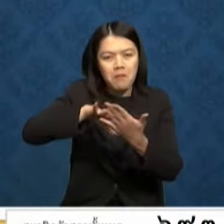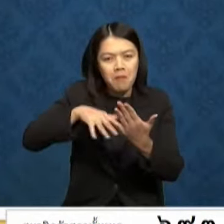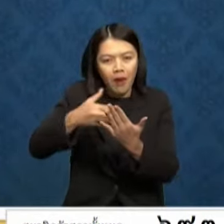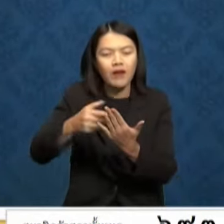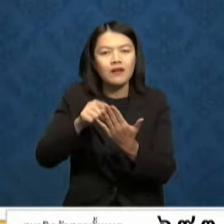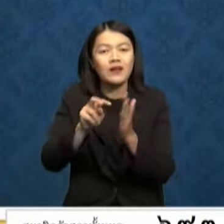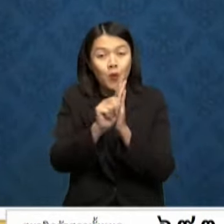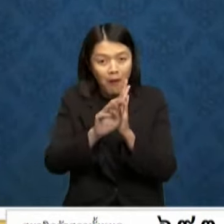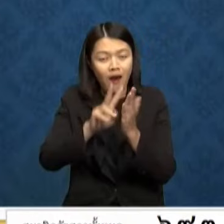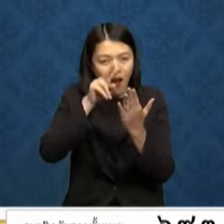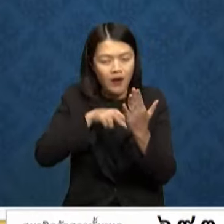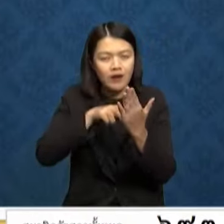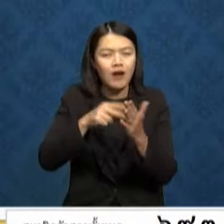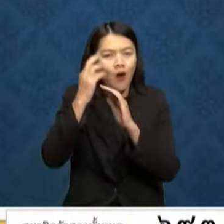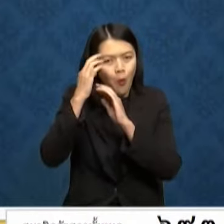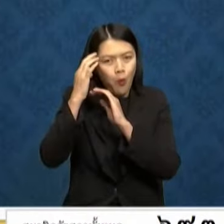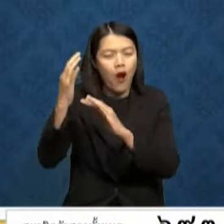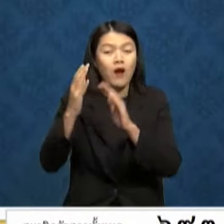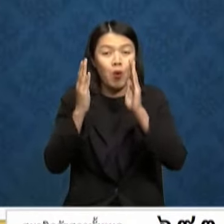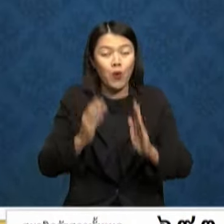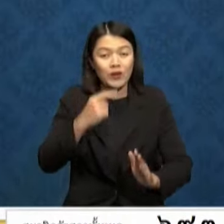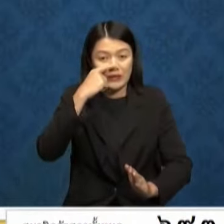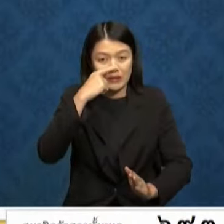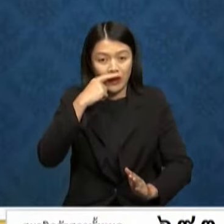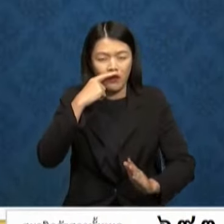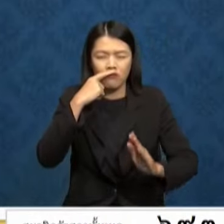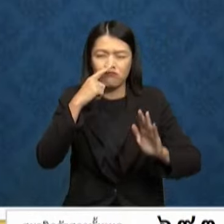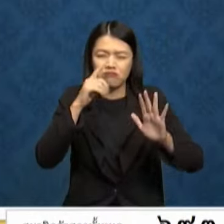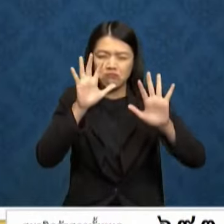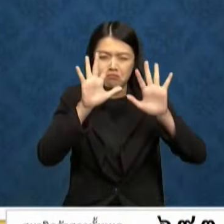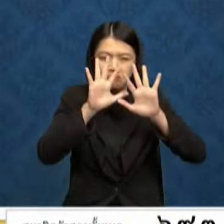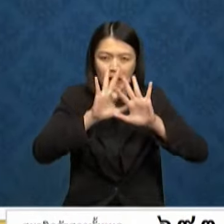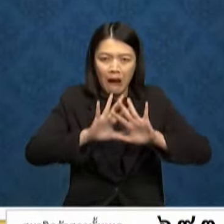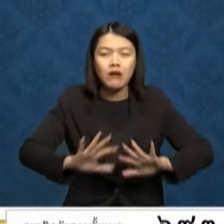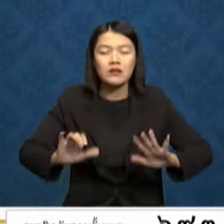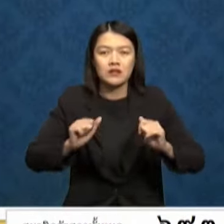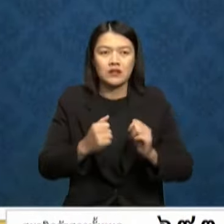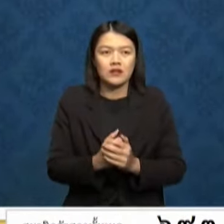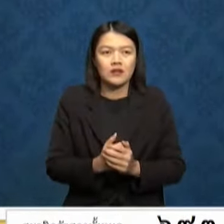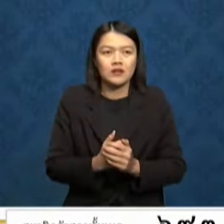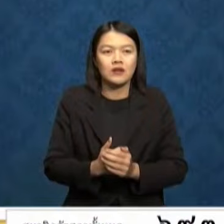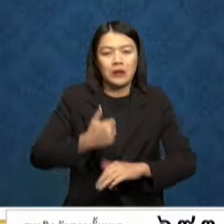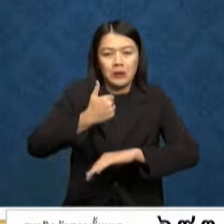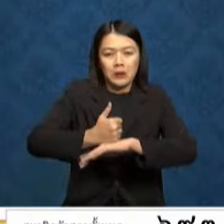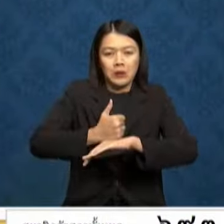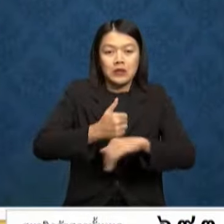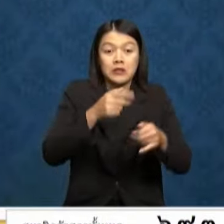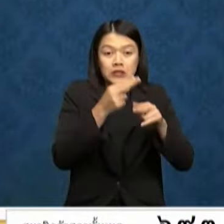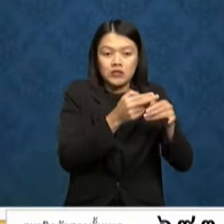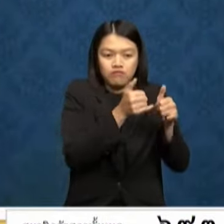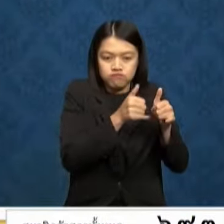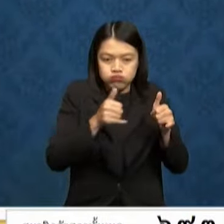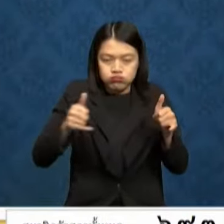ตรงนี้อีกความหวังของของคนไทยเริ่มเรืองรองแต่พัน์ที่คณะรัฐมนตรีปรากฏชื่อออก